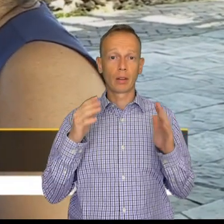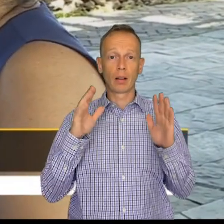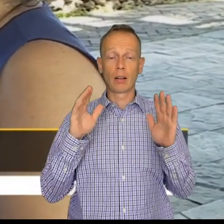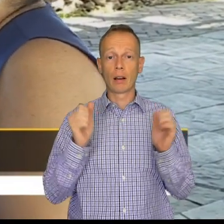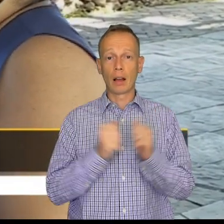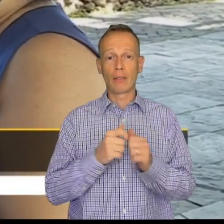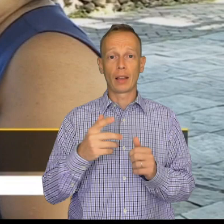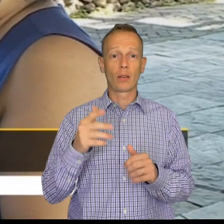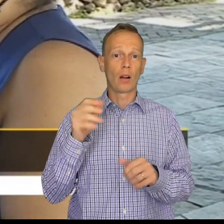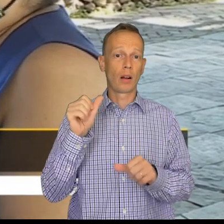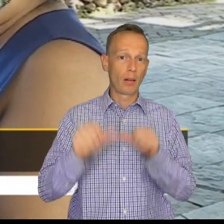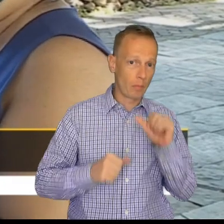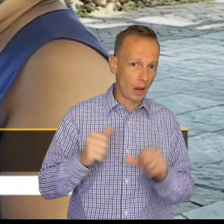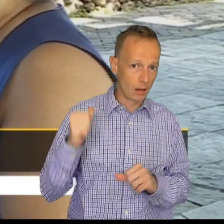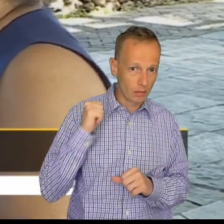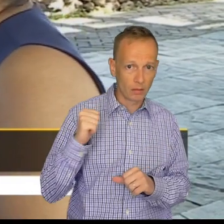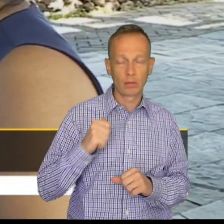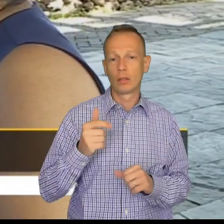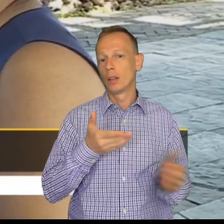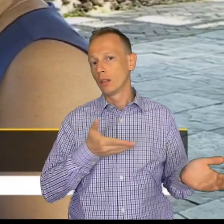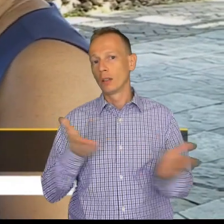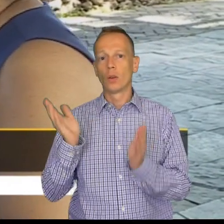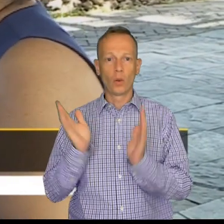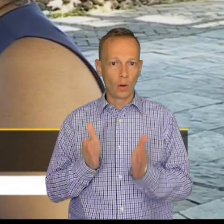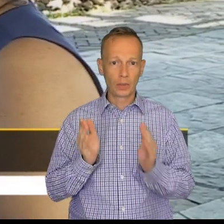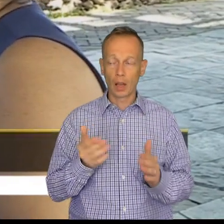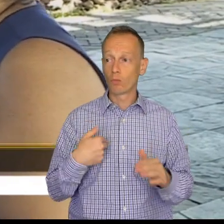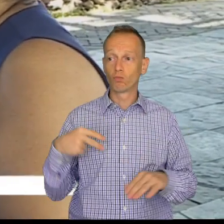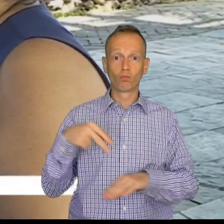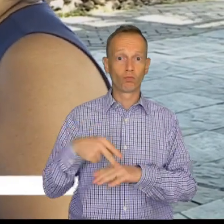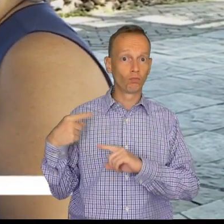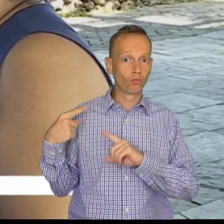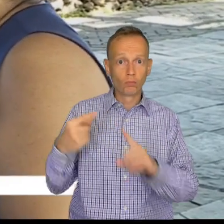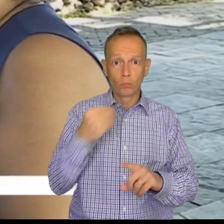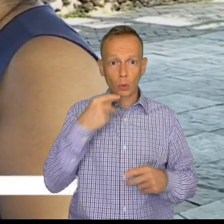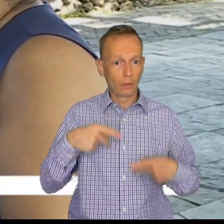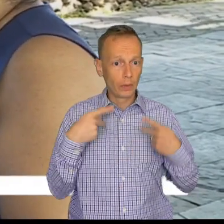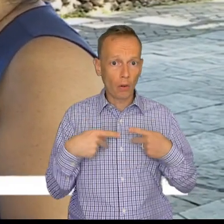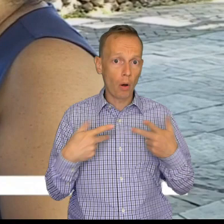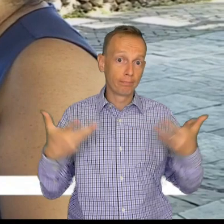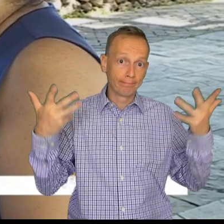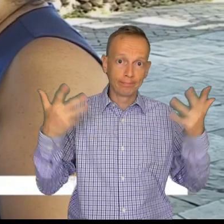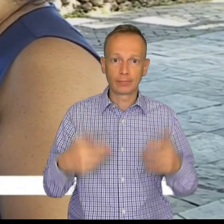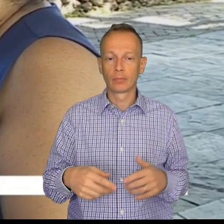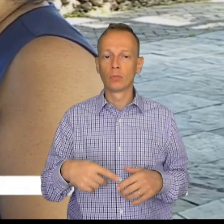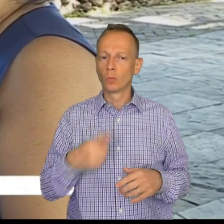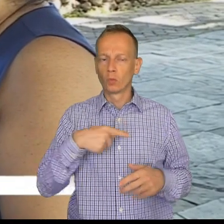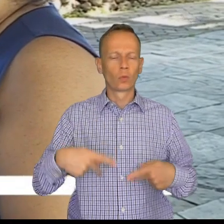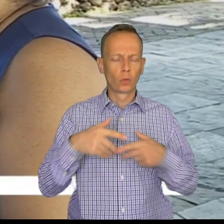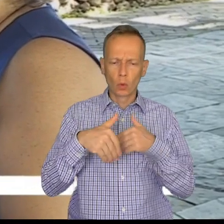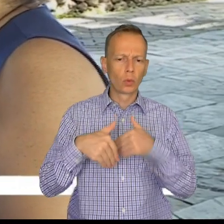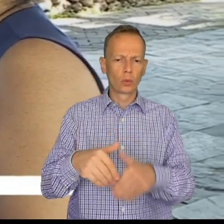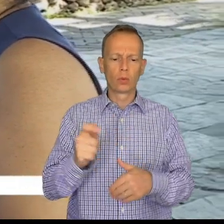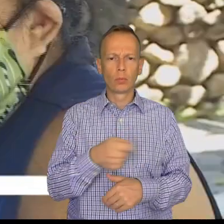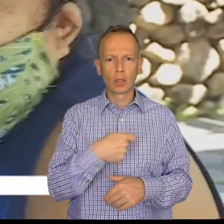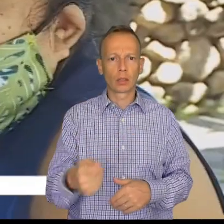Avec ça, j'ai eu un lavingo. Puis le premier, j'étais à l'hôpital. Et je suis toujours debout. Ça ne va pas m'empêcher de vivre. Bien au